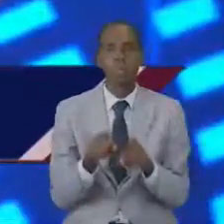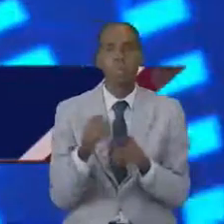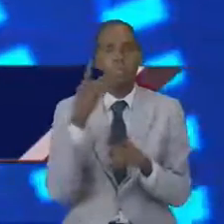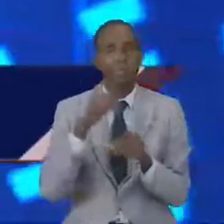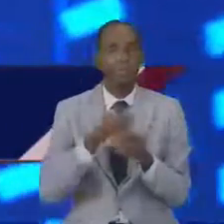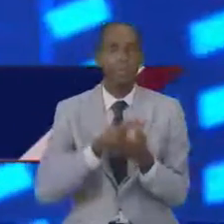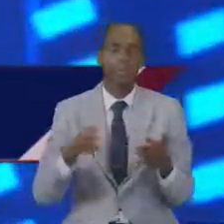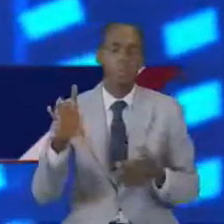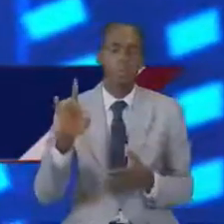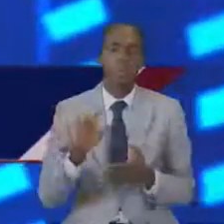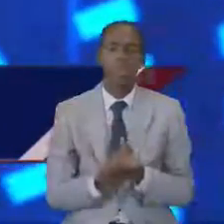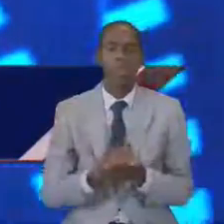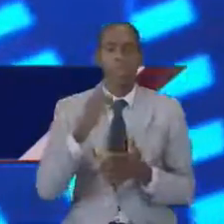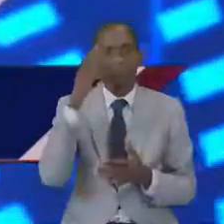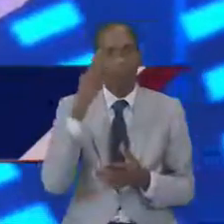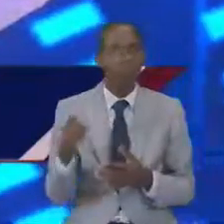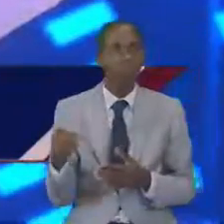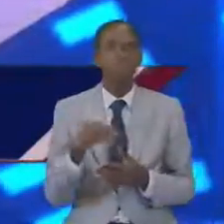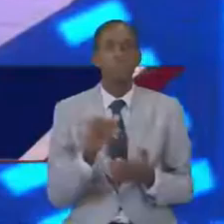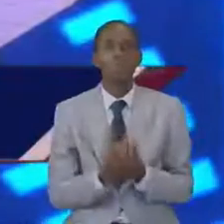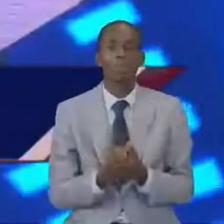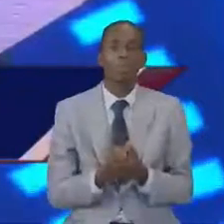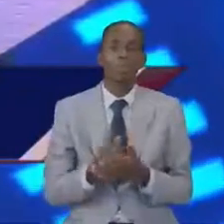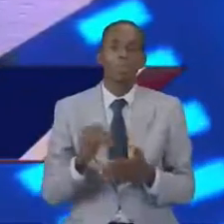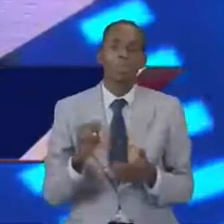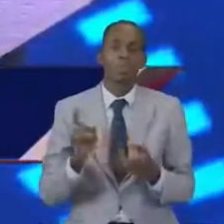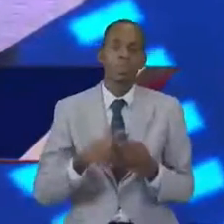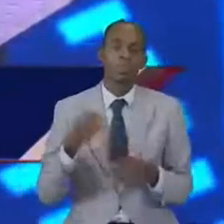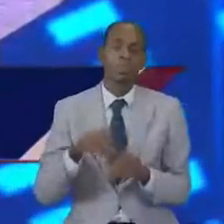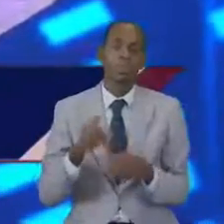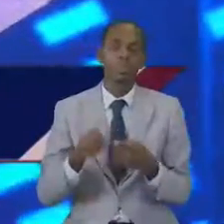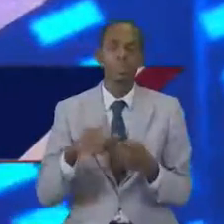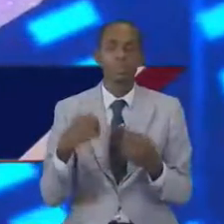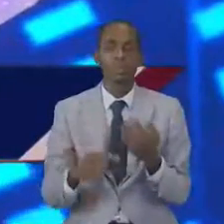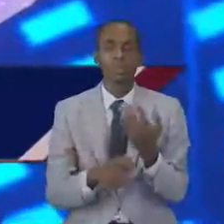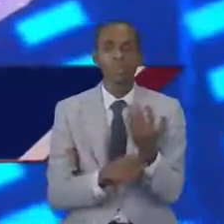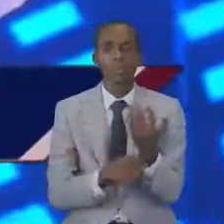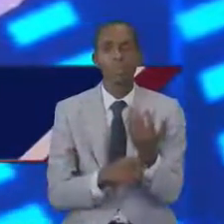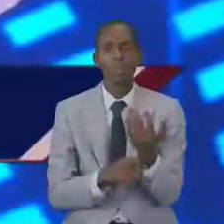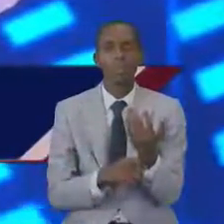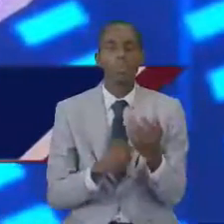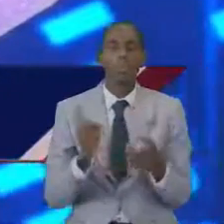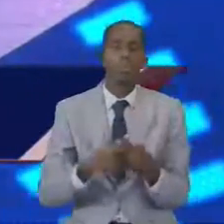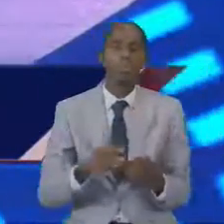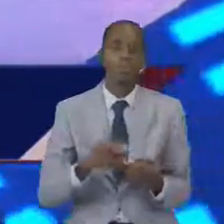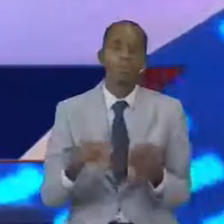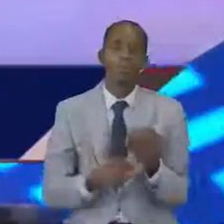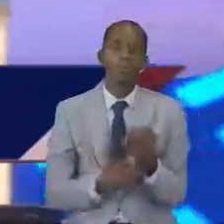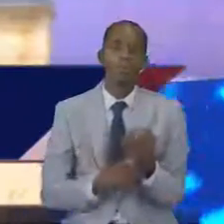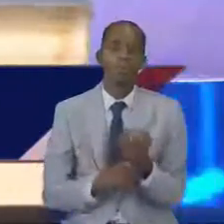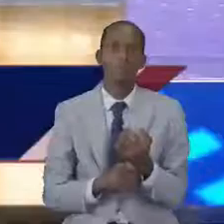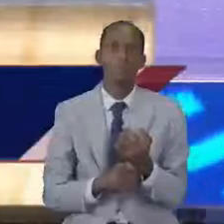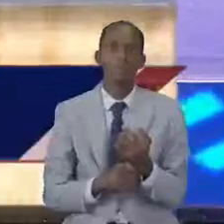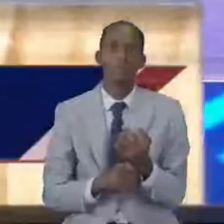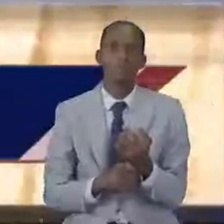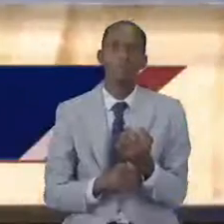versez 8 celui qui sème pour sa chair moissonneur de la chair pour sa chair il